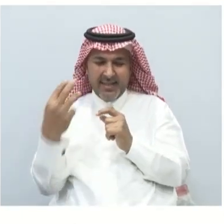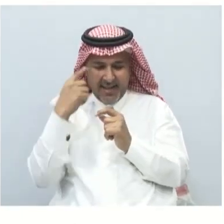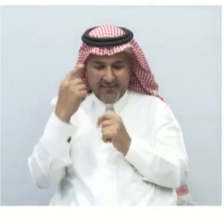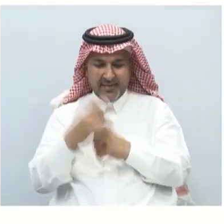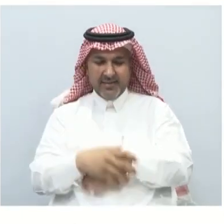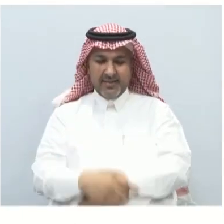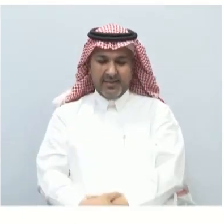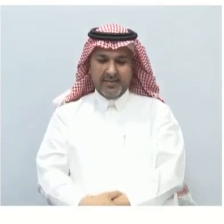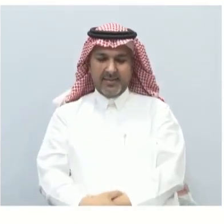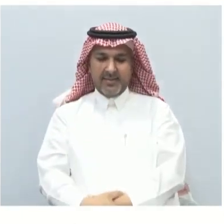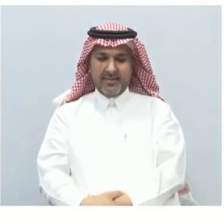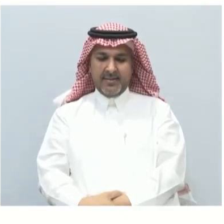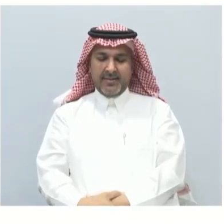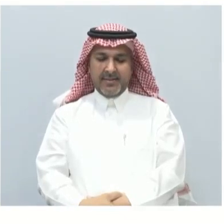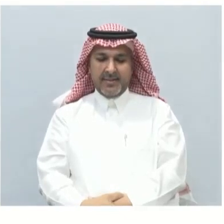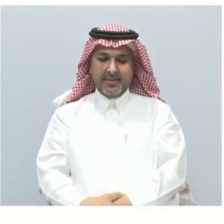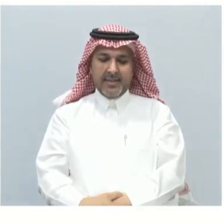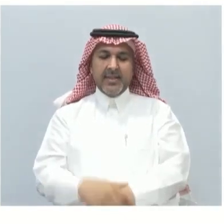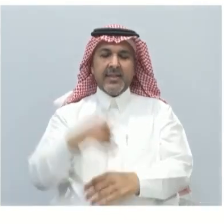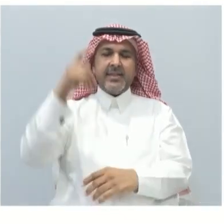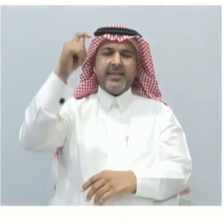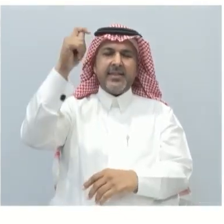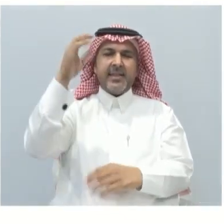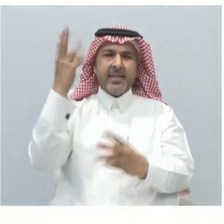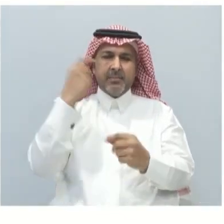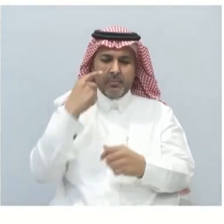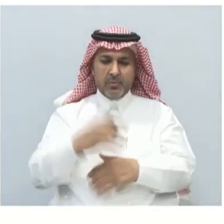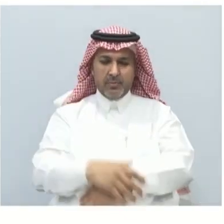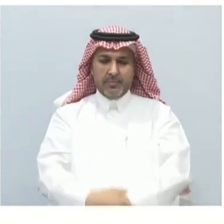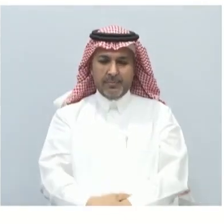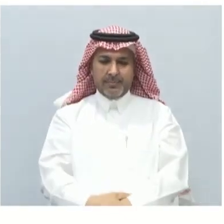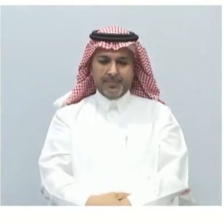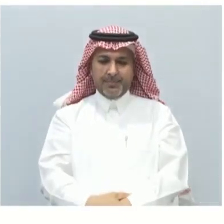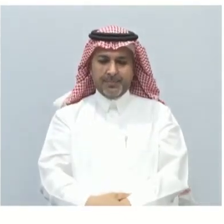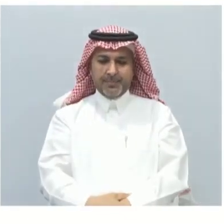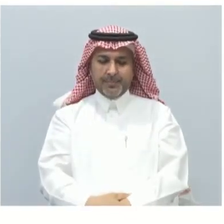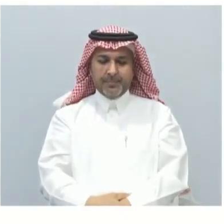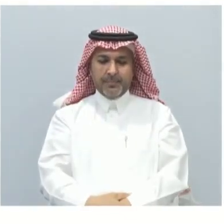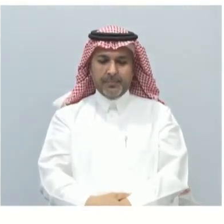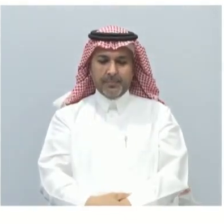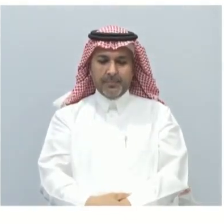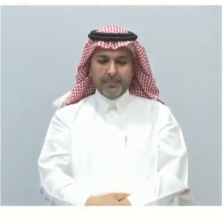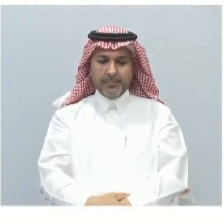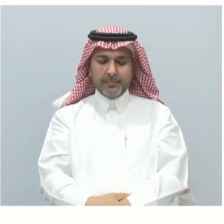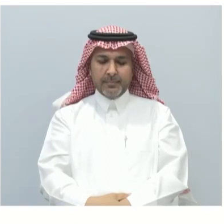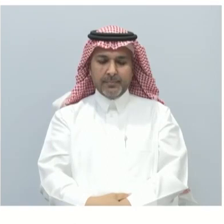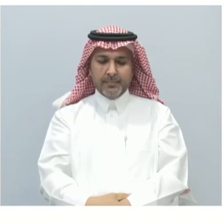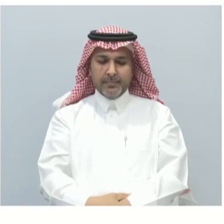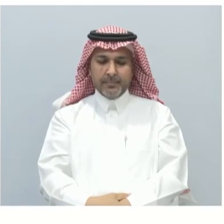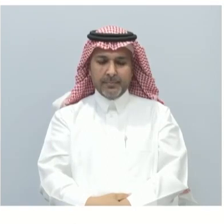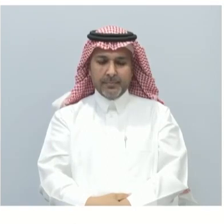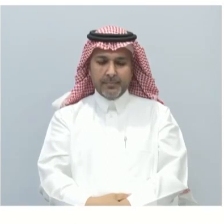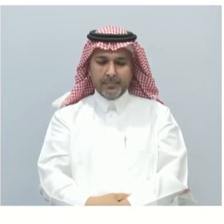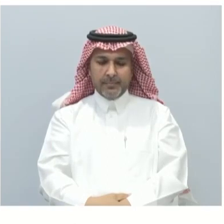فاصله ثلاثه اثنين الكل اس تي طبعا حنكتبها الحين نقول 22 مليون و678